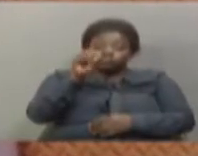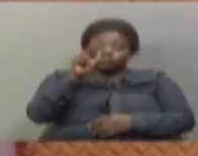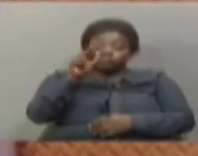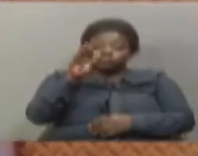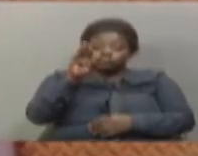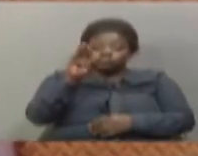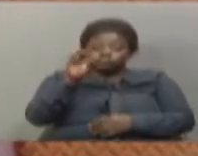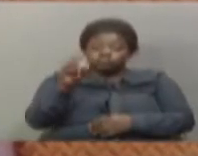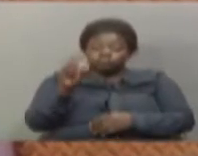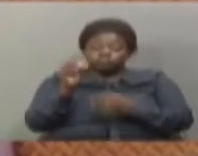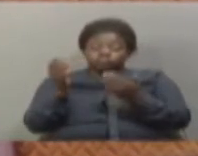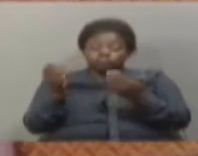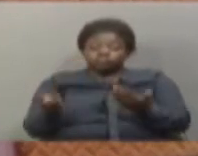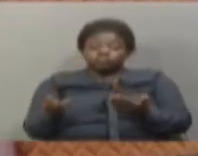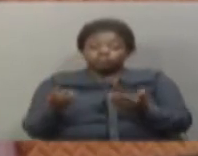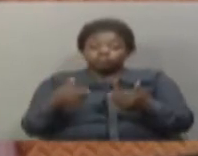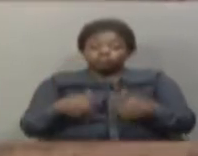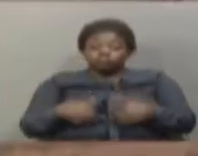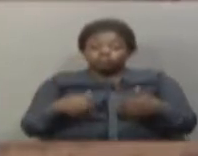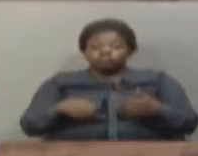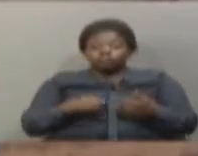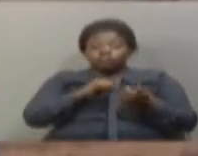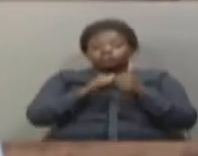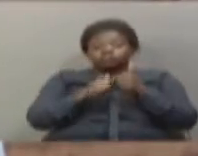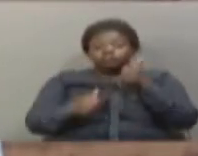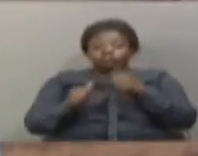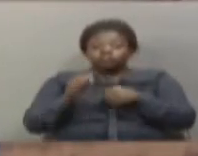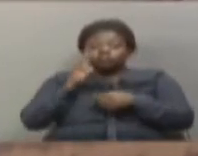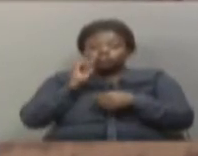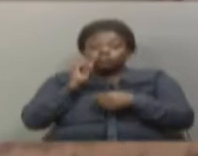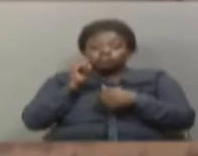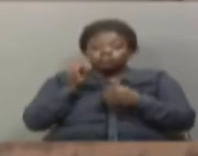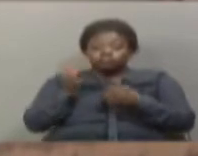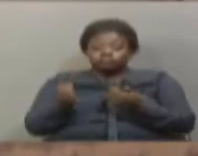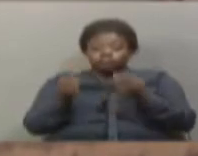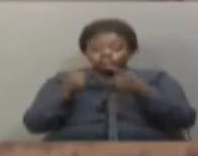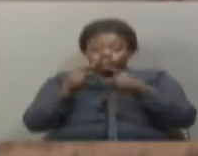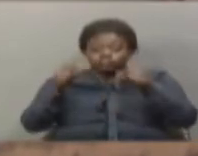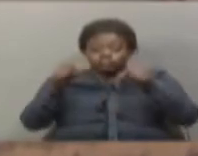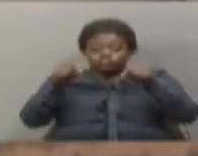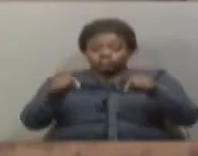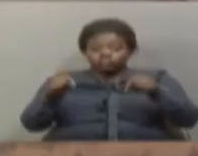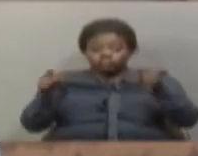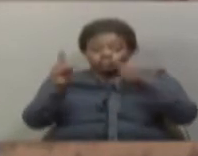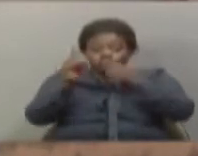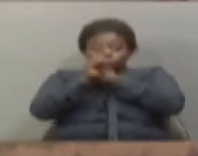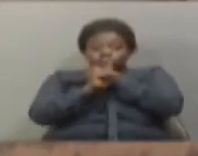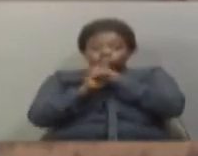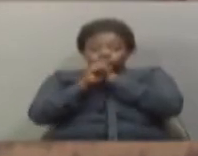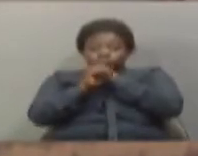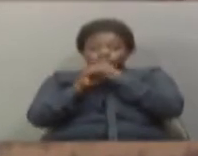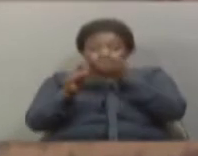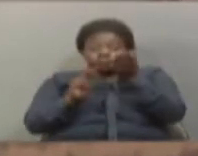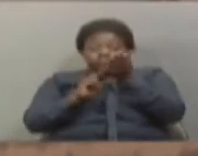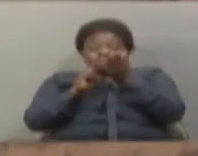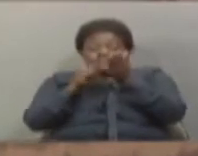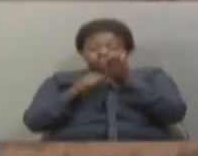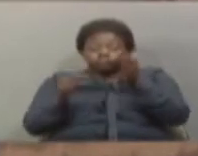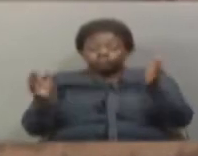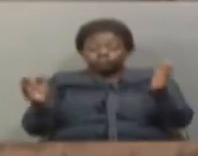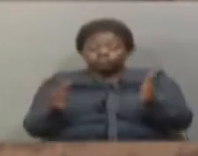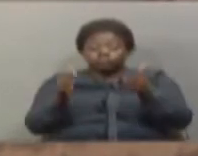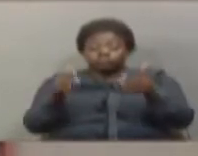abuka ibasingo kusanga kwita go kusentolo ya tumunchinze mu tournament ya district tournament because si tukunga abuka mu